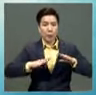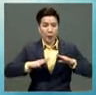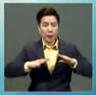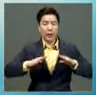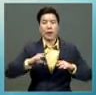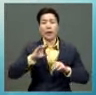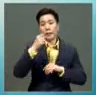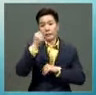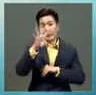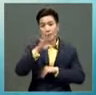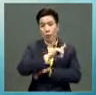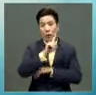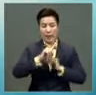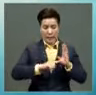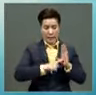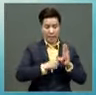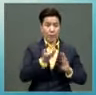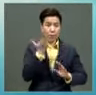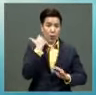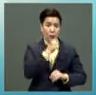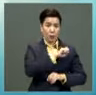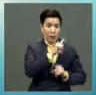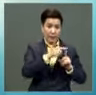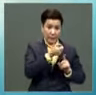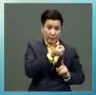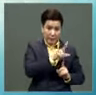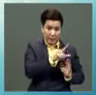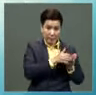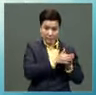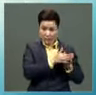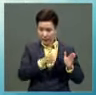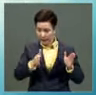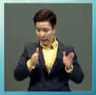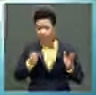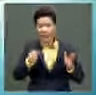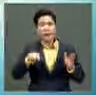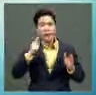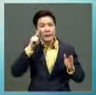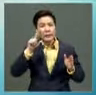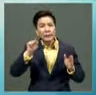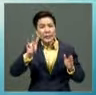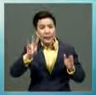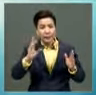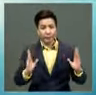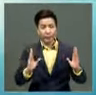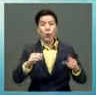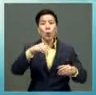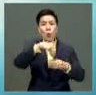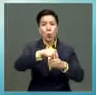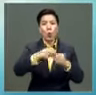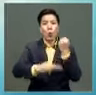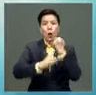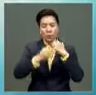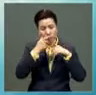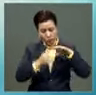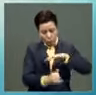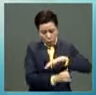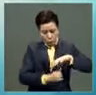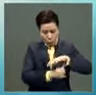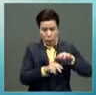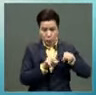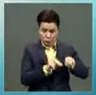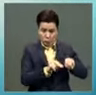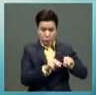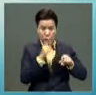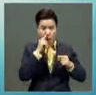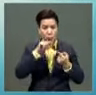ถึง27กรกฎาคมนี้โดยให้แยกกักตนเองอยู่ที่โรงแรมนะครับพล